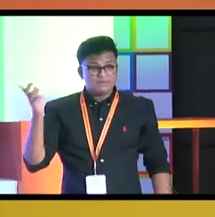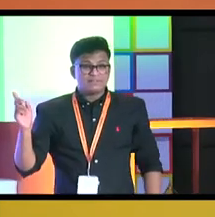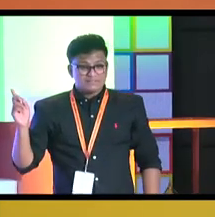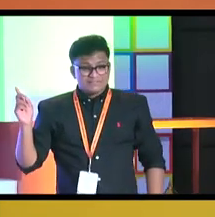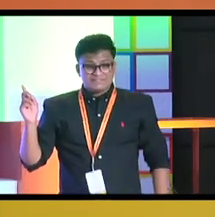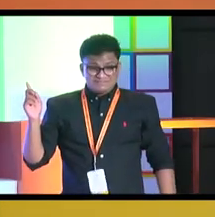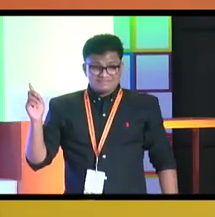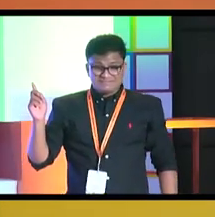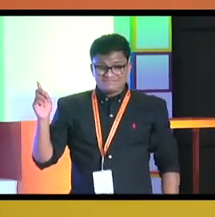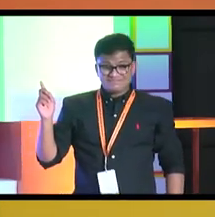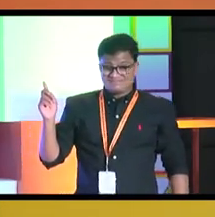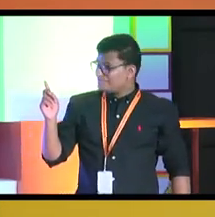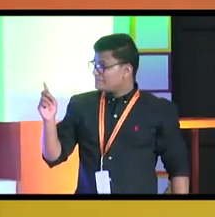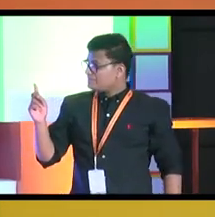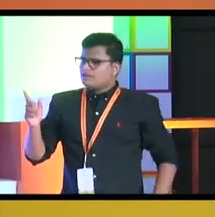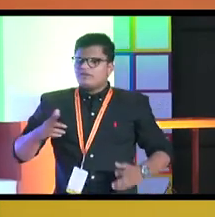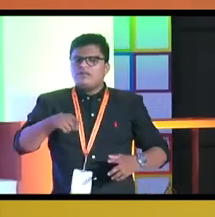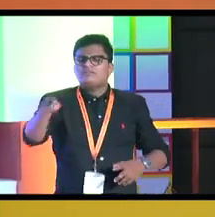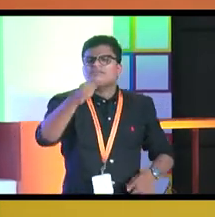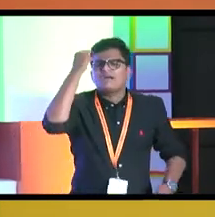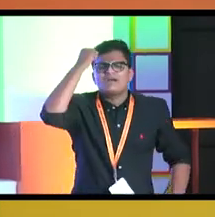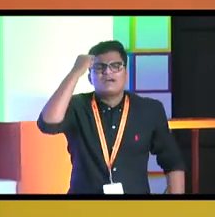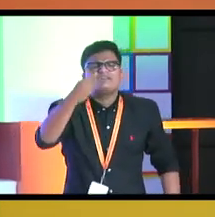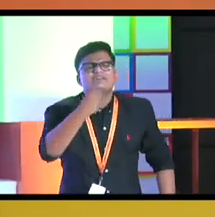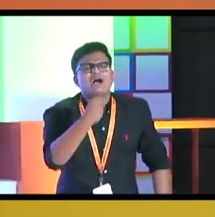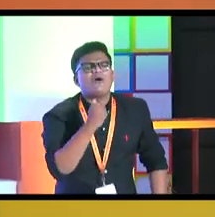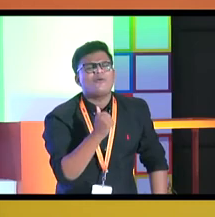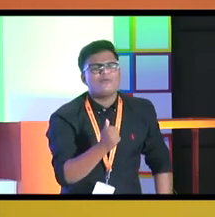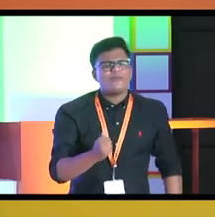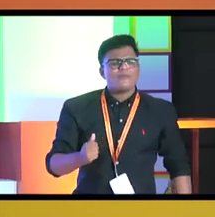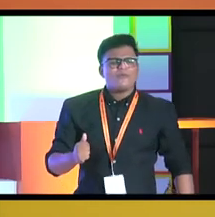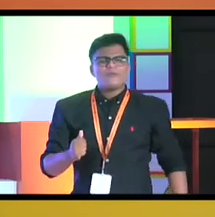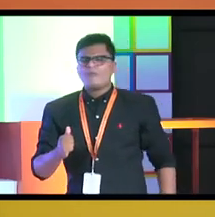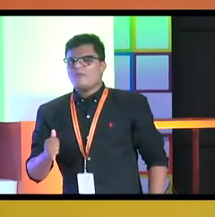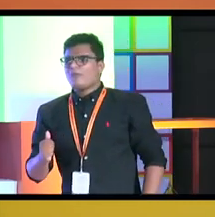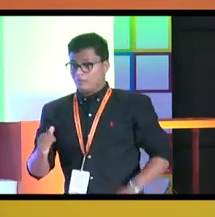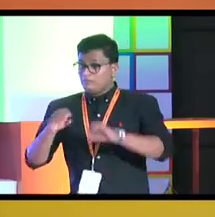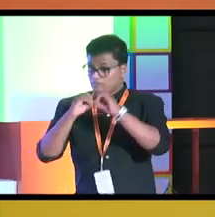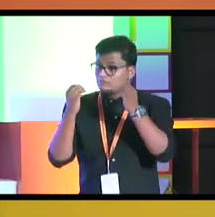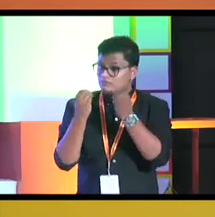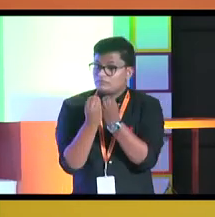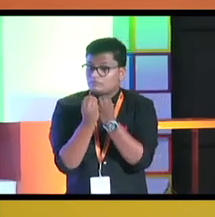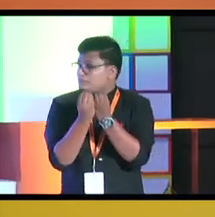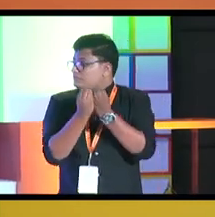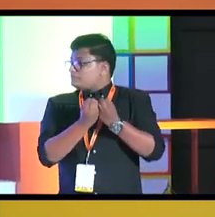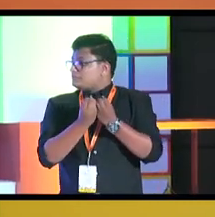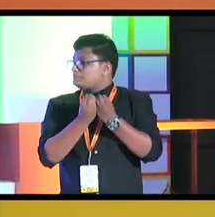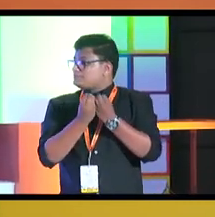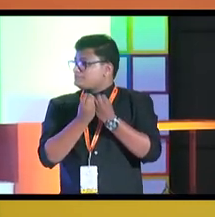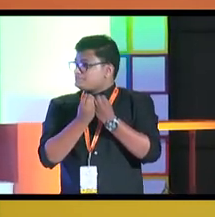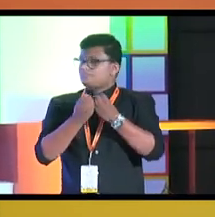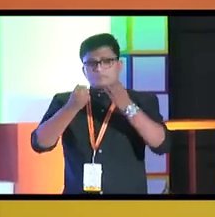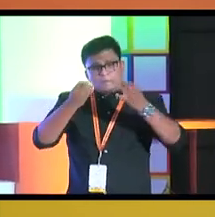आप में से कोई बता सकता है कैसे सिखाया होगा? हम लोग की ऑर्गेनाइजेशन में विजिट करने के लिए आते हैं कलेक्टर्स,